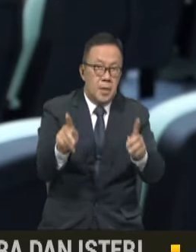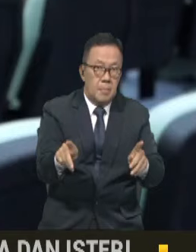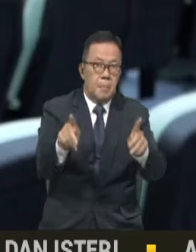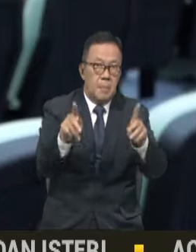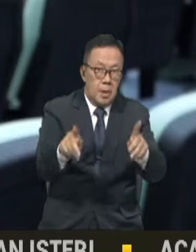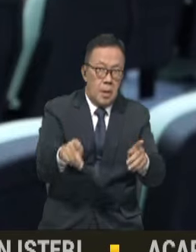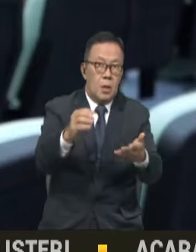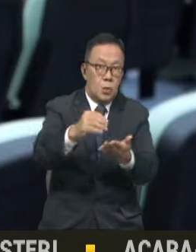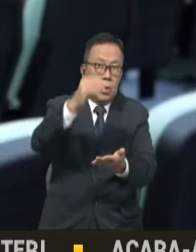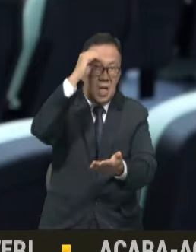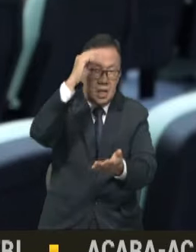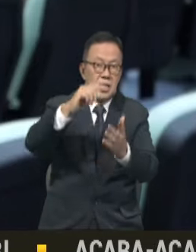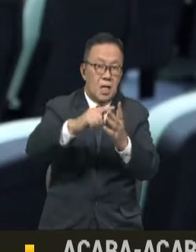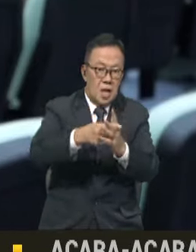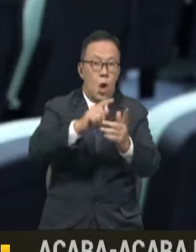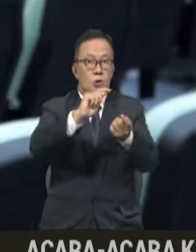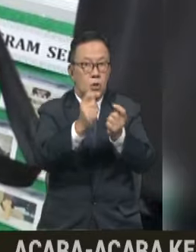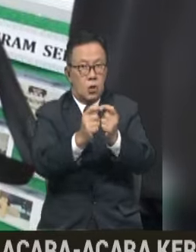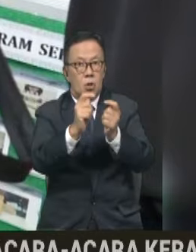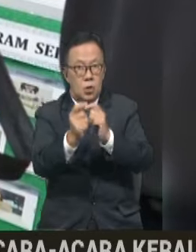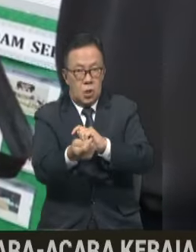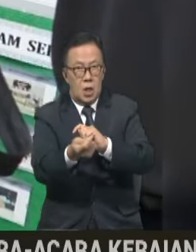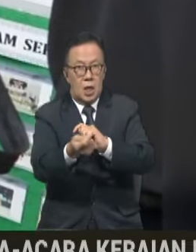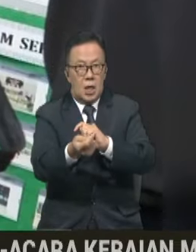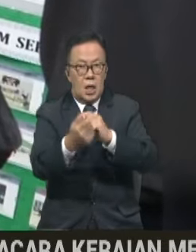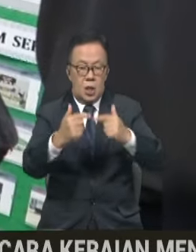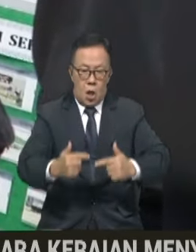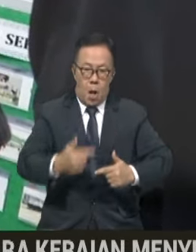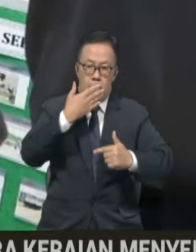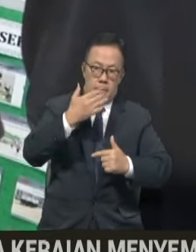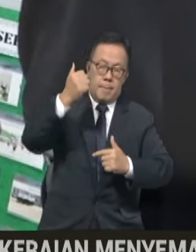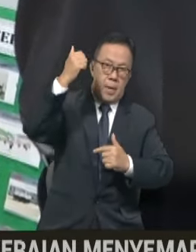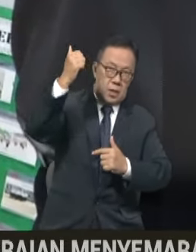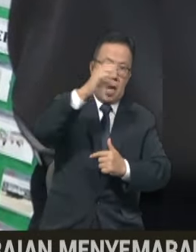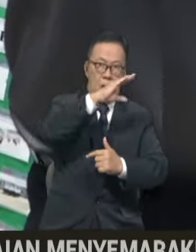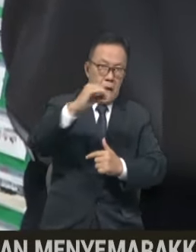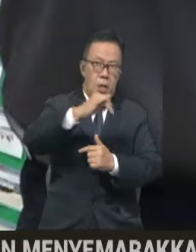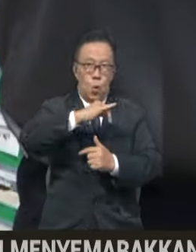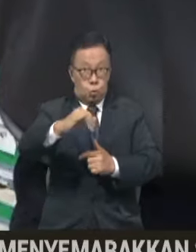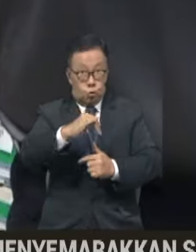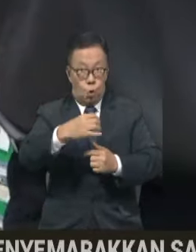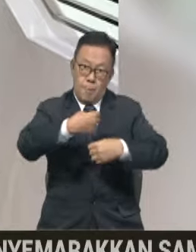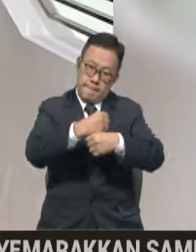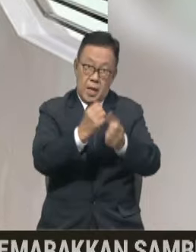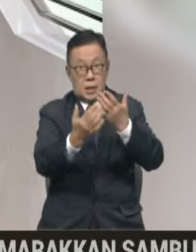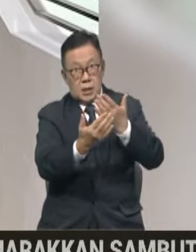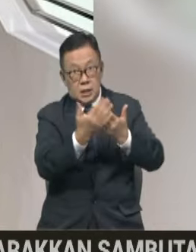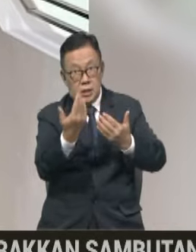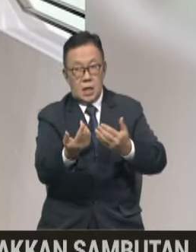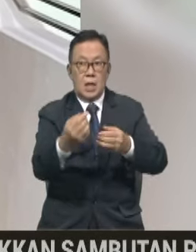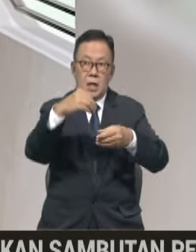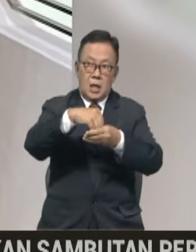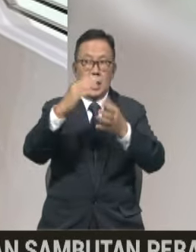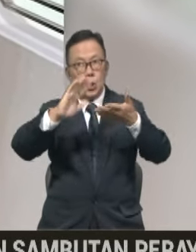berkenaan sebagai permulaan perubahan kepada kehidupan yang lebih baik dan untuk lebih mudah diserap kembali ke